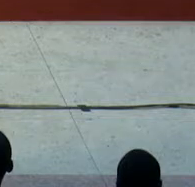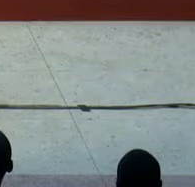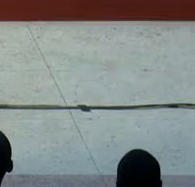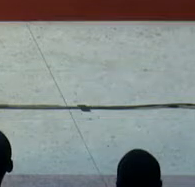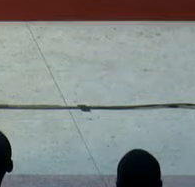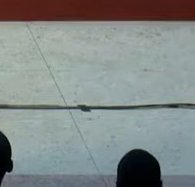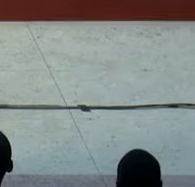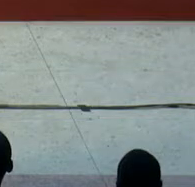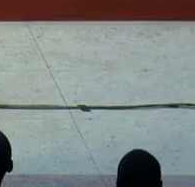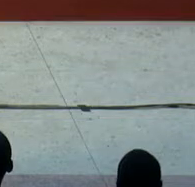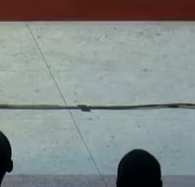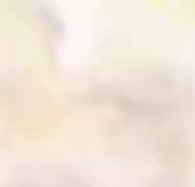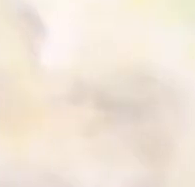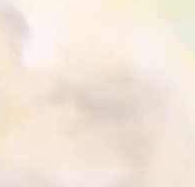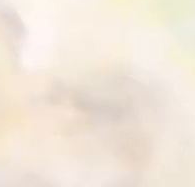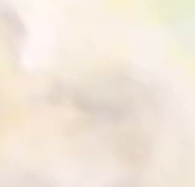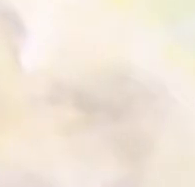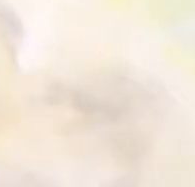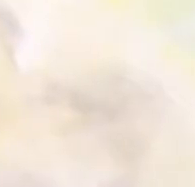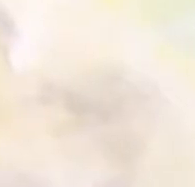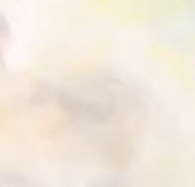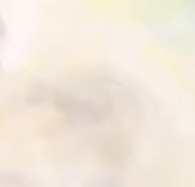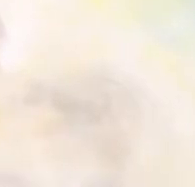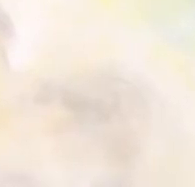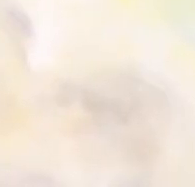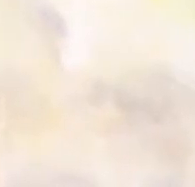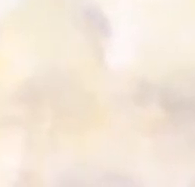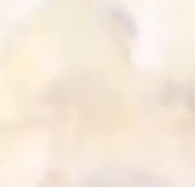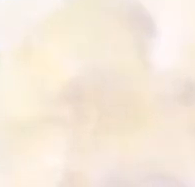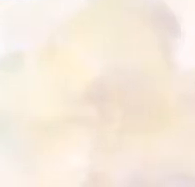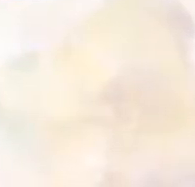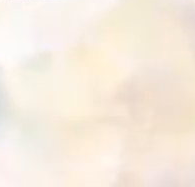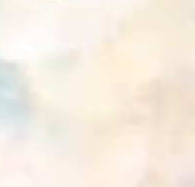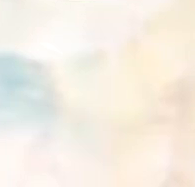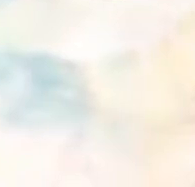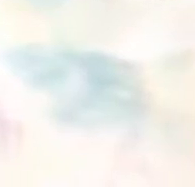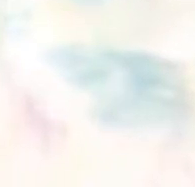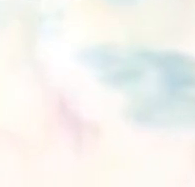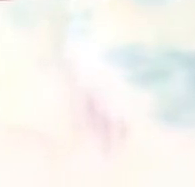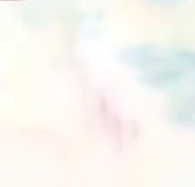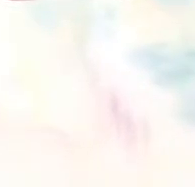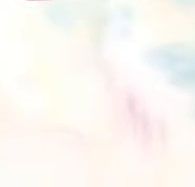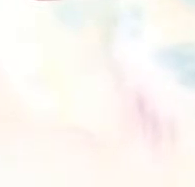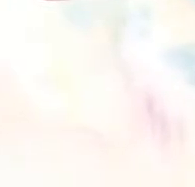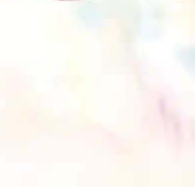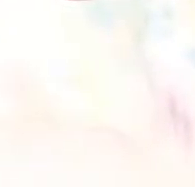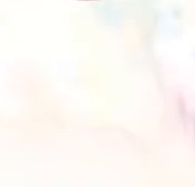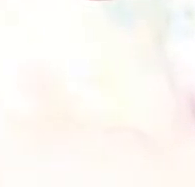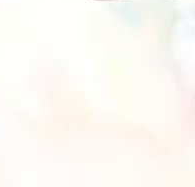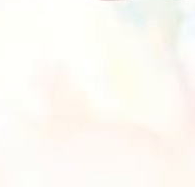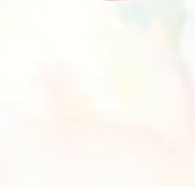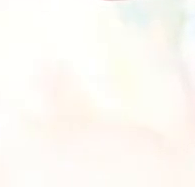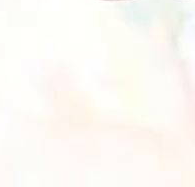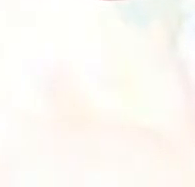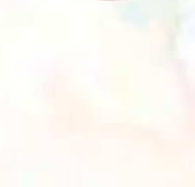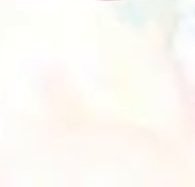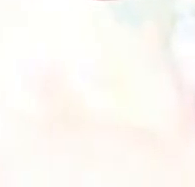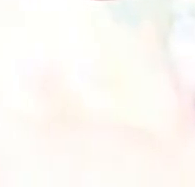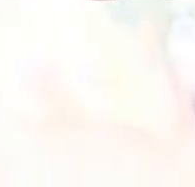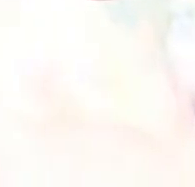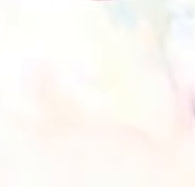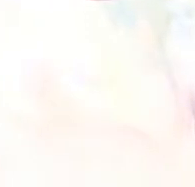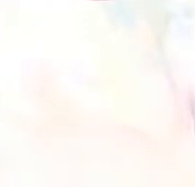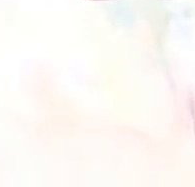Miaka 10 iliyopita nikiwa katika mji ule wa Msoma, eneo fulani, nilimwomba mtu